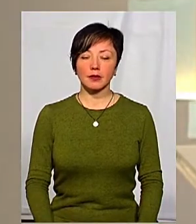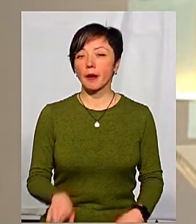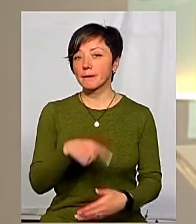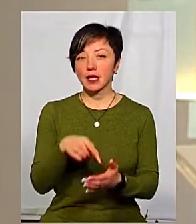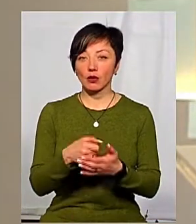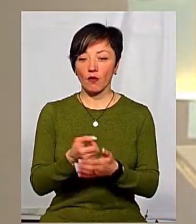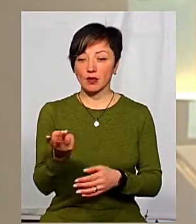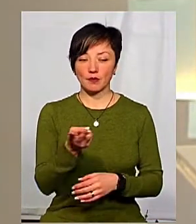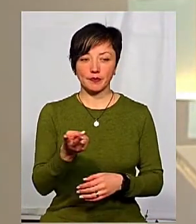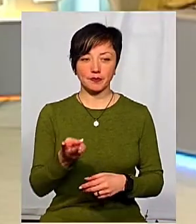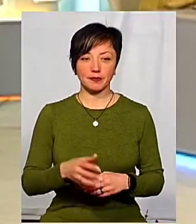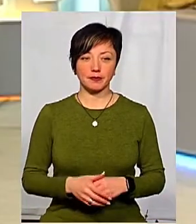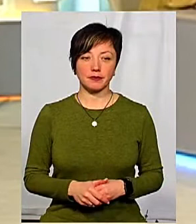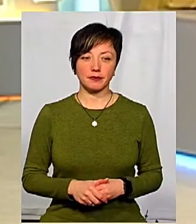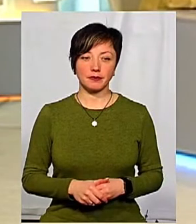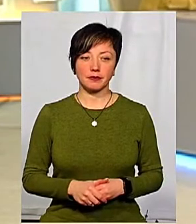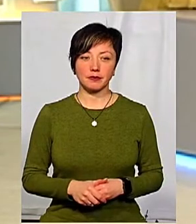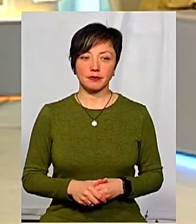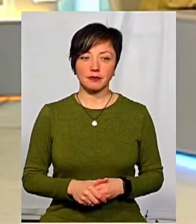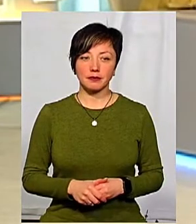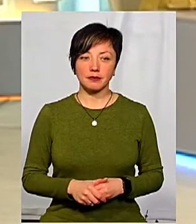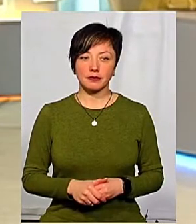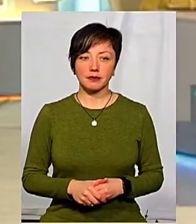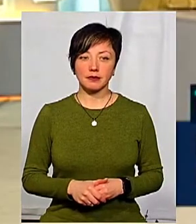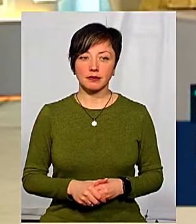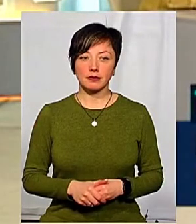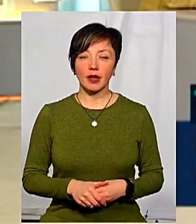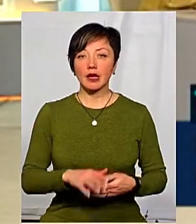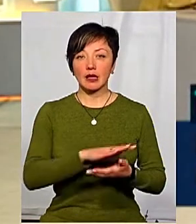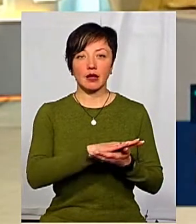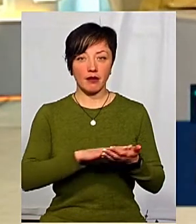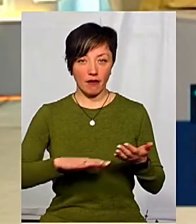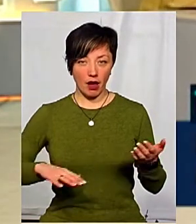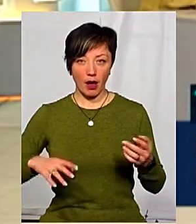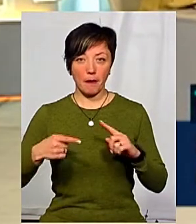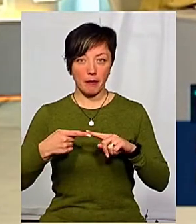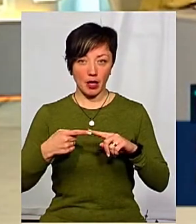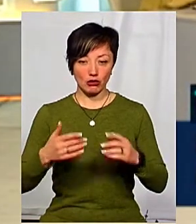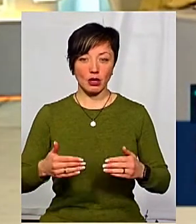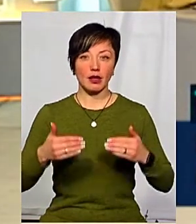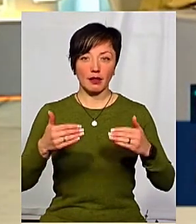Питання до вас обох. Прийшов? Триває, напевно, ще перший етап, де